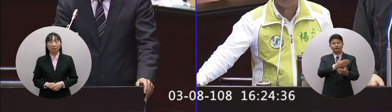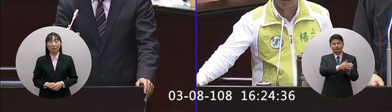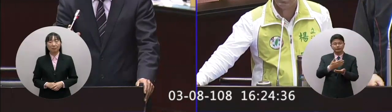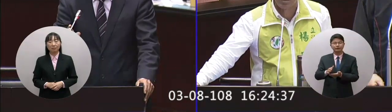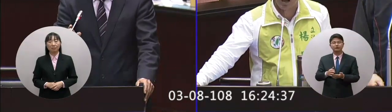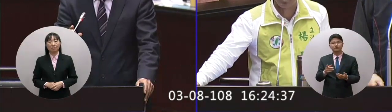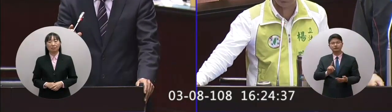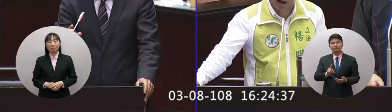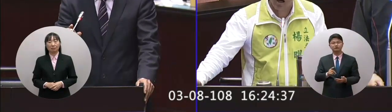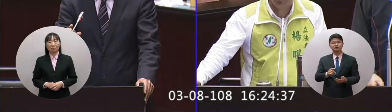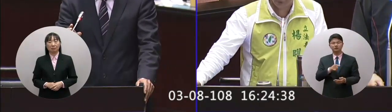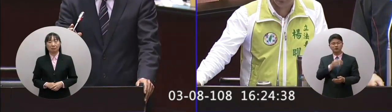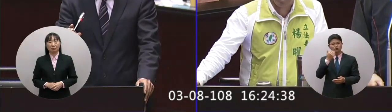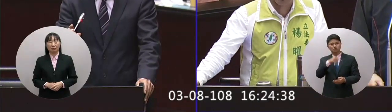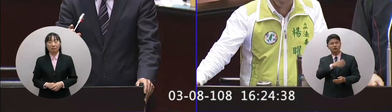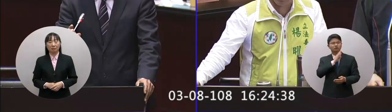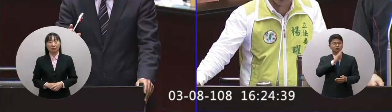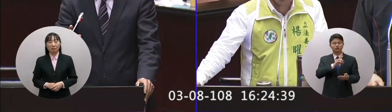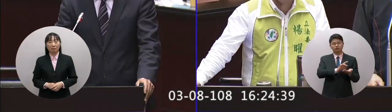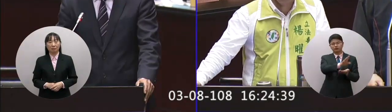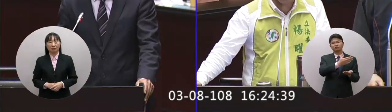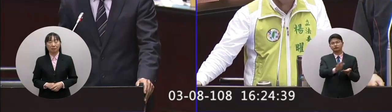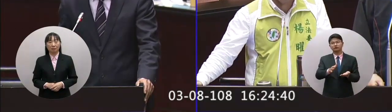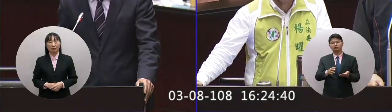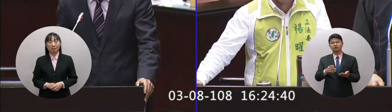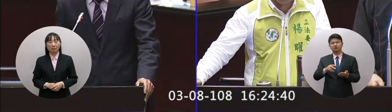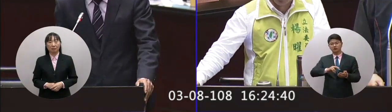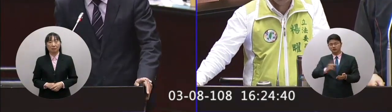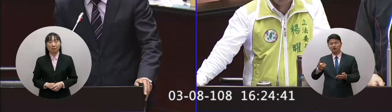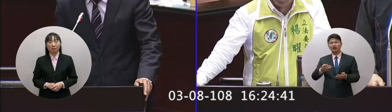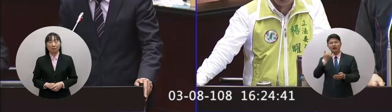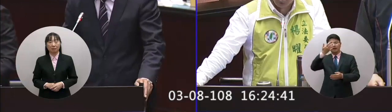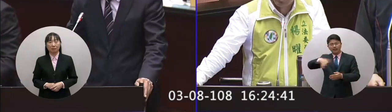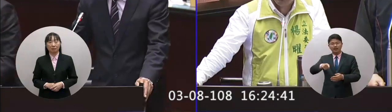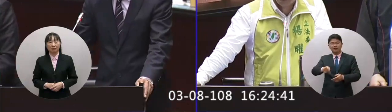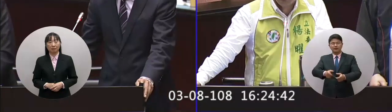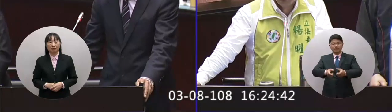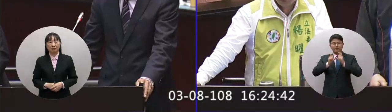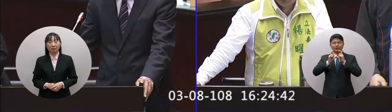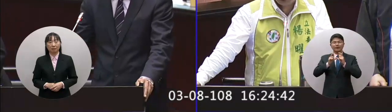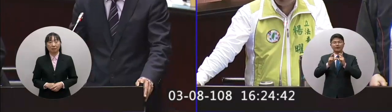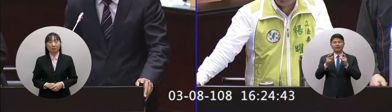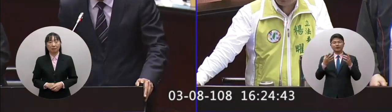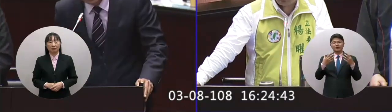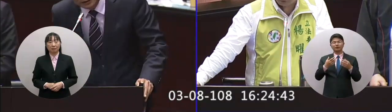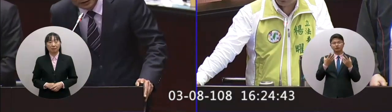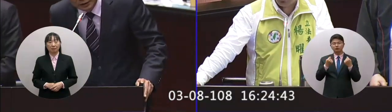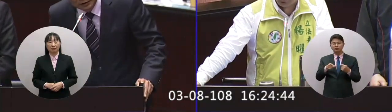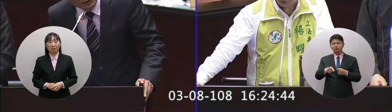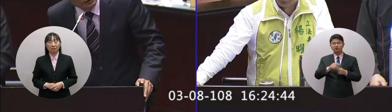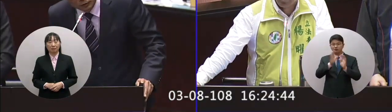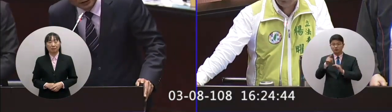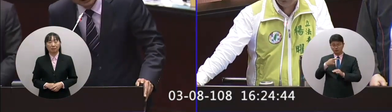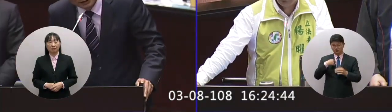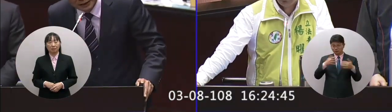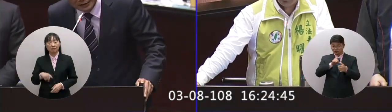就是把应该打掉的打掉，让海洋的原貌可以重现。如果你听